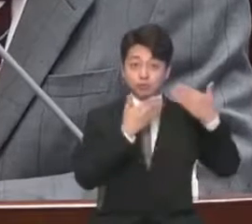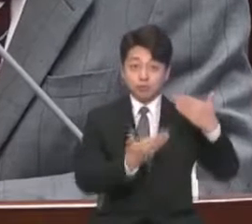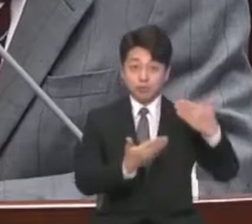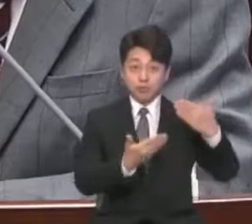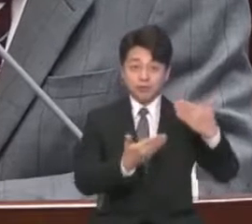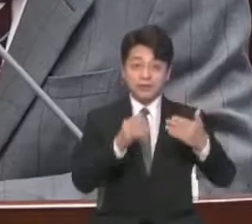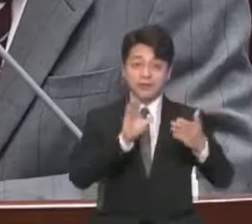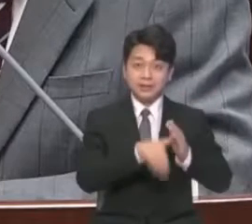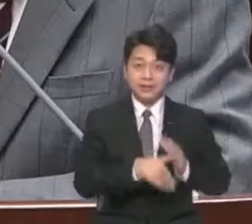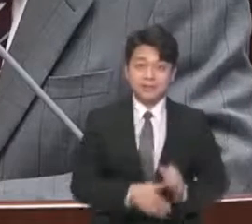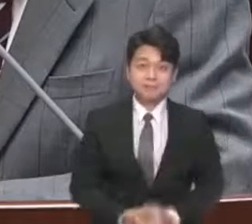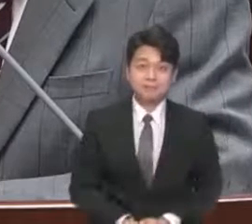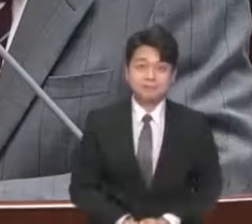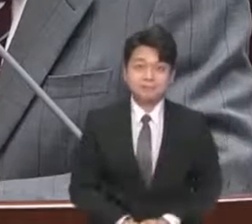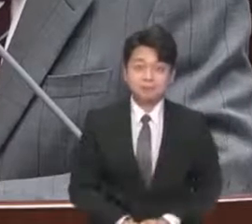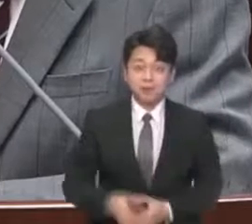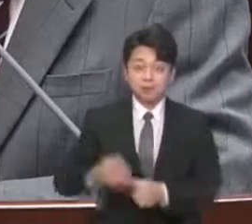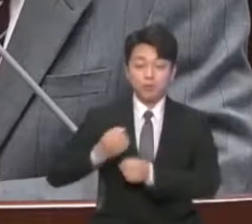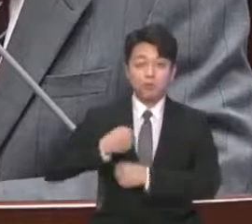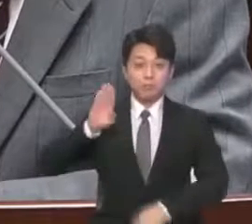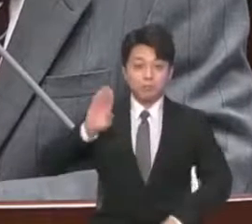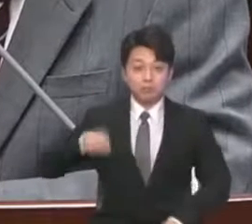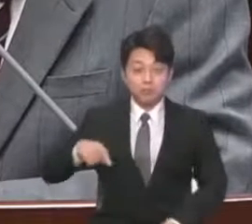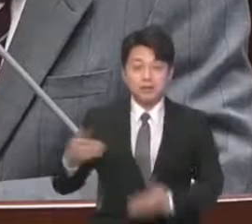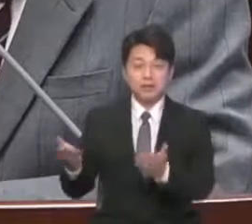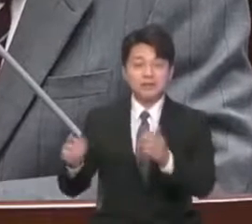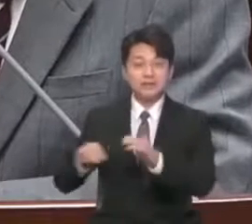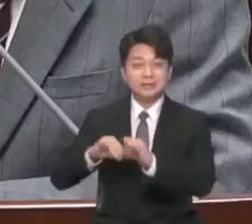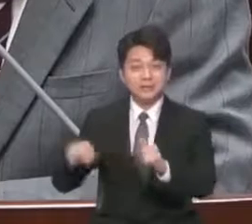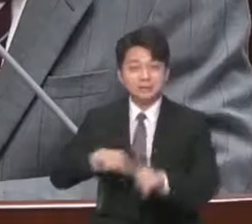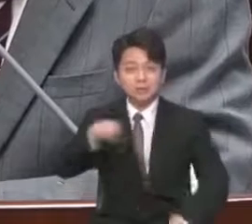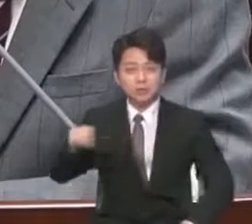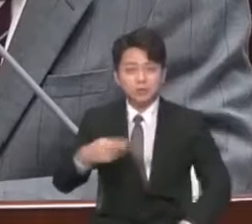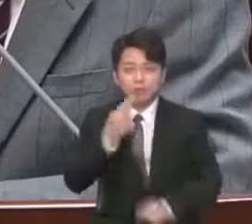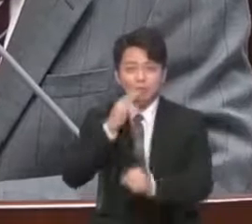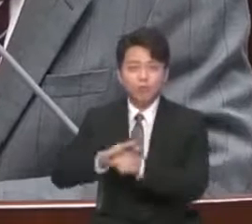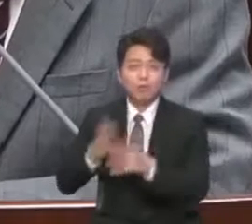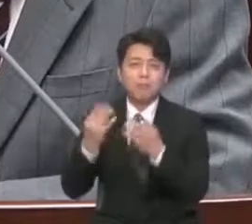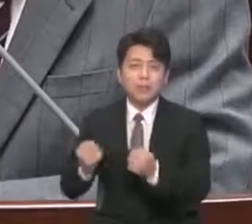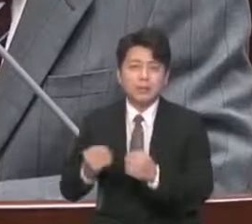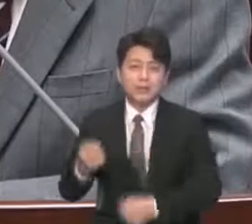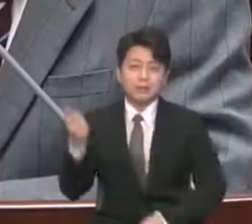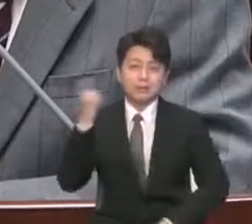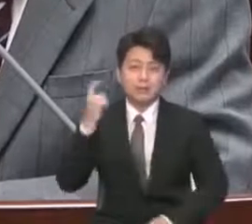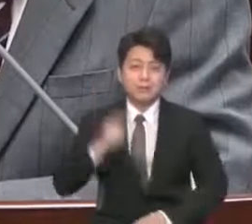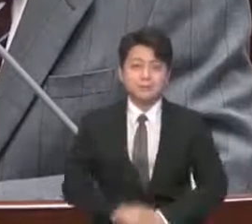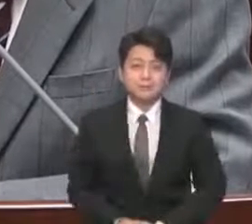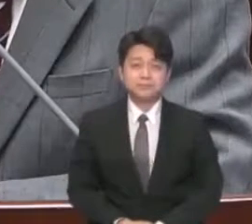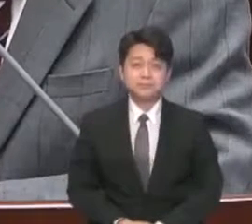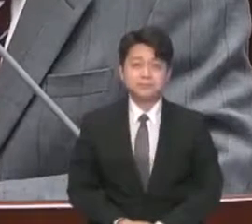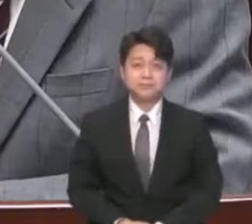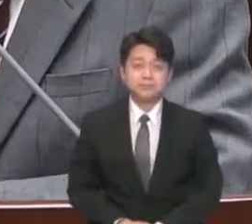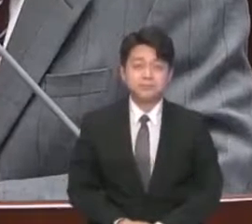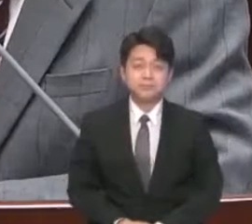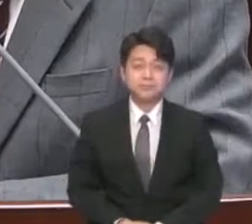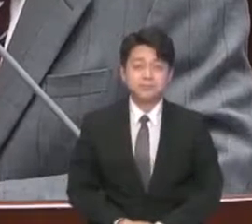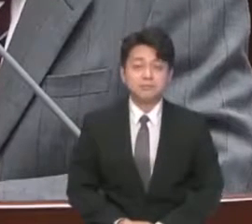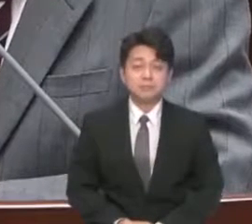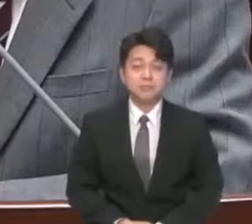우리 국방부 실무자들도 굉장히 억울한 부분이 많이 있다고 제가 들었습니다. 그것이 왜